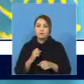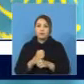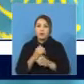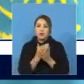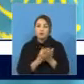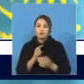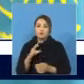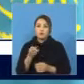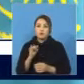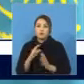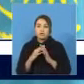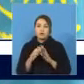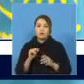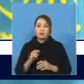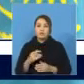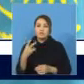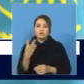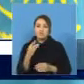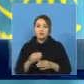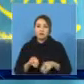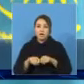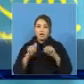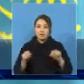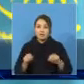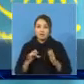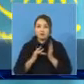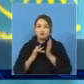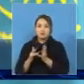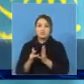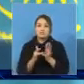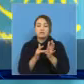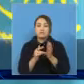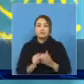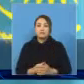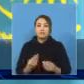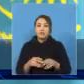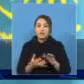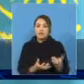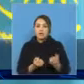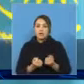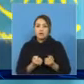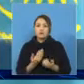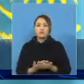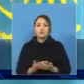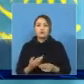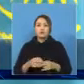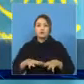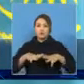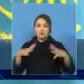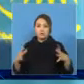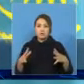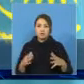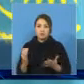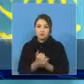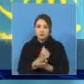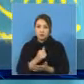Торғай Нұра бағытында екінші маршрутты ашып, жалпы туристерді соны тарту. Бұл да бір үлкен